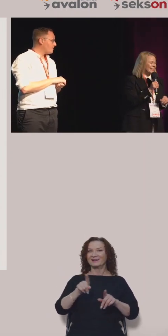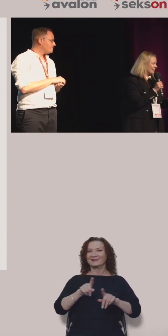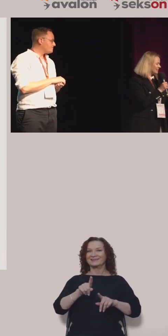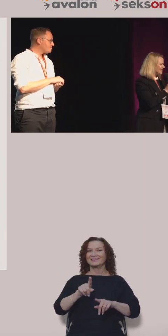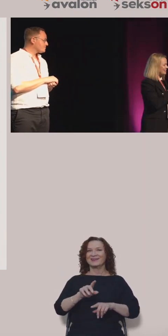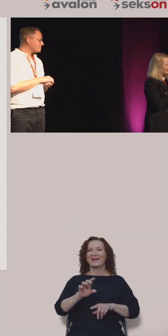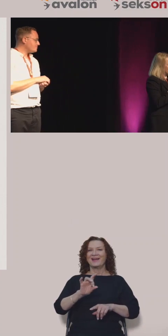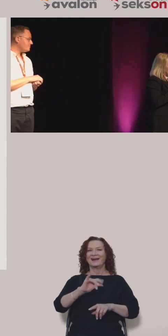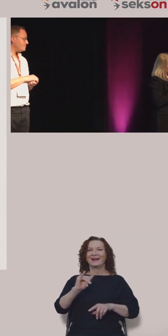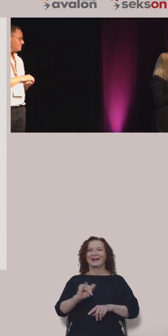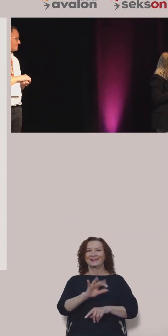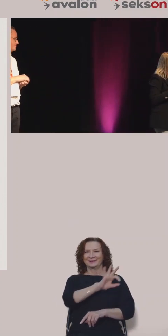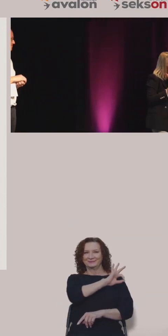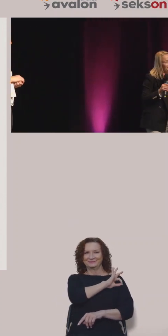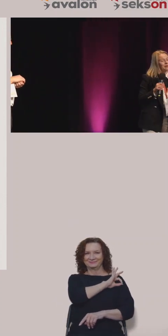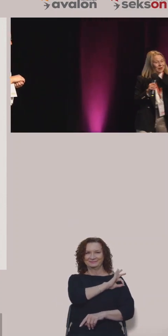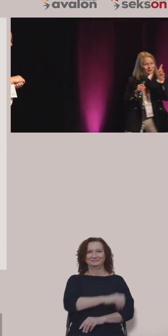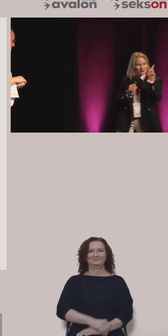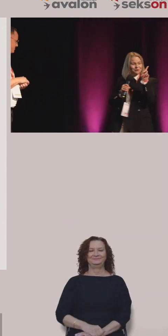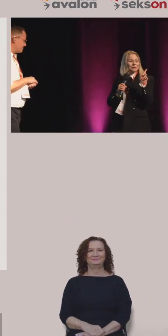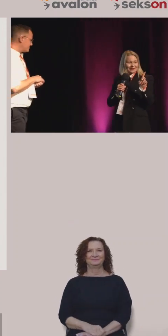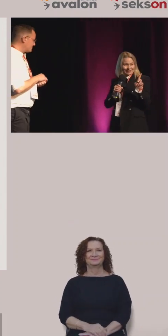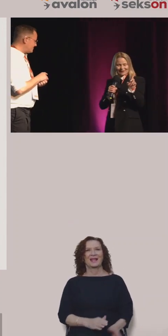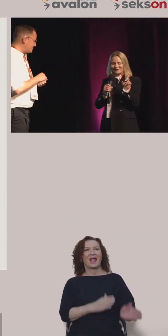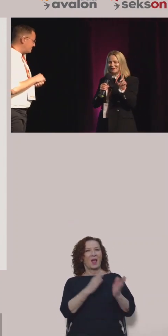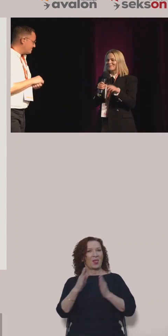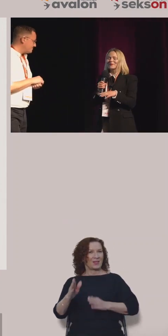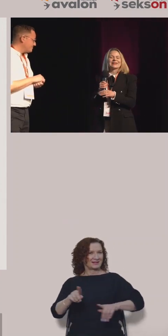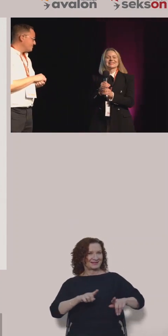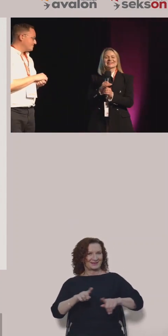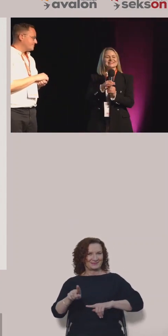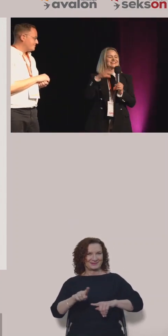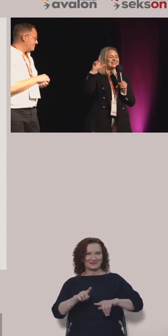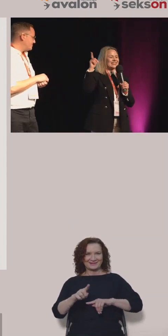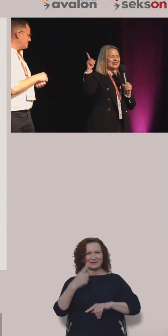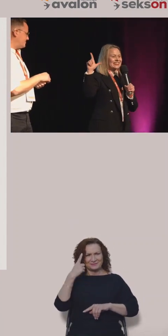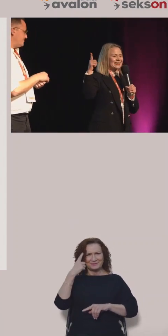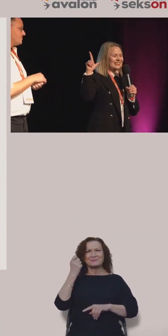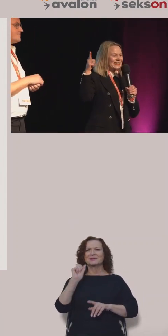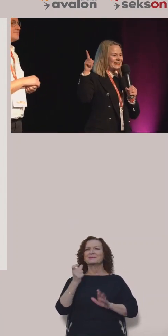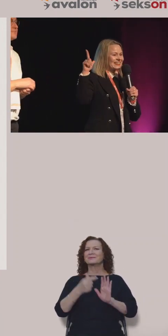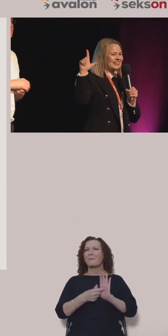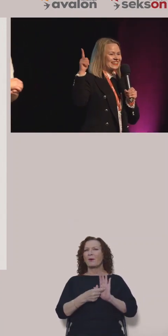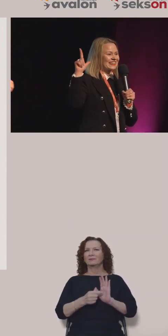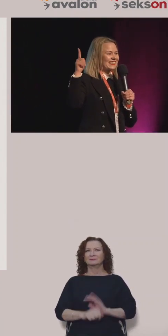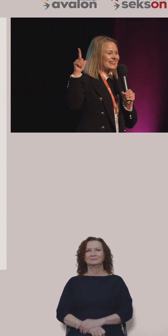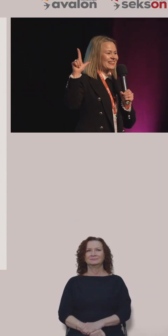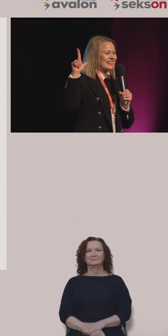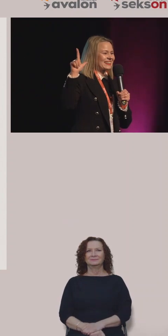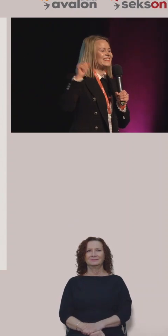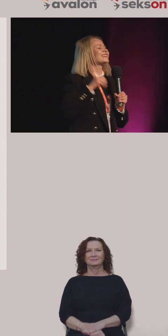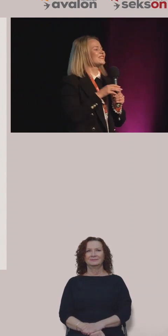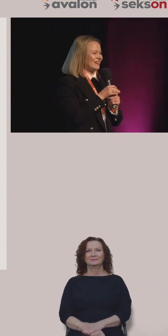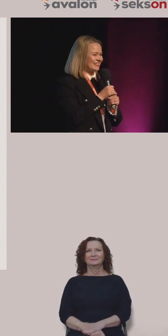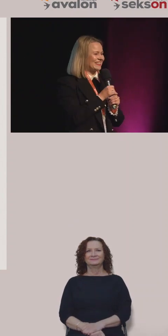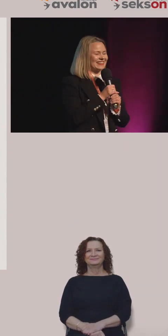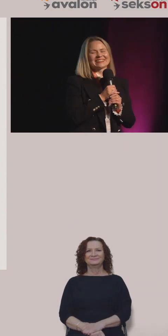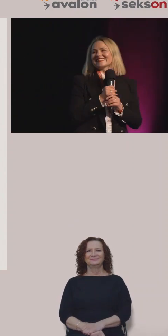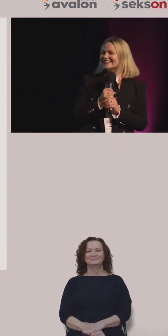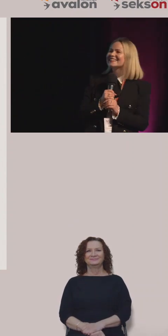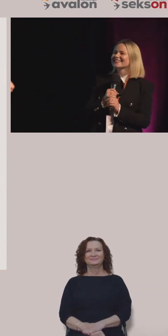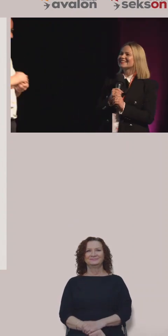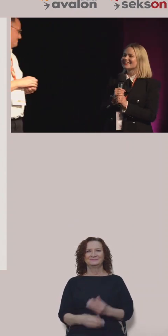Kolejny znak. Dobrze, już pamiętam, jaki miałam pokazać. Lesbijka.